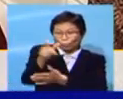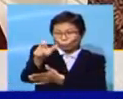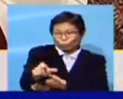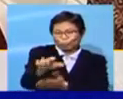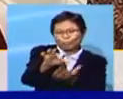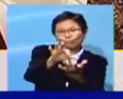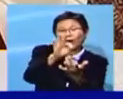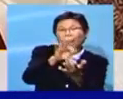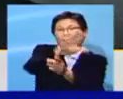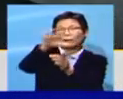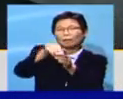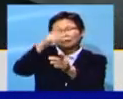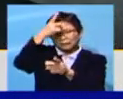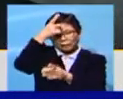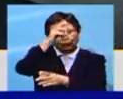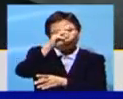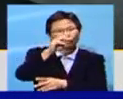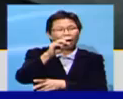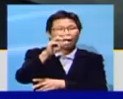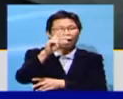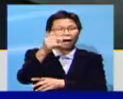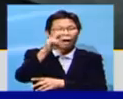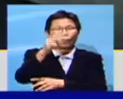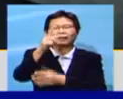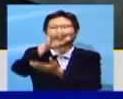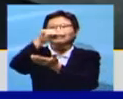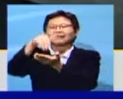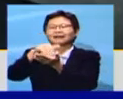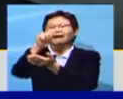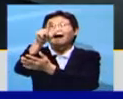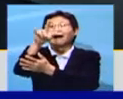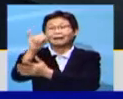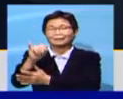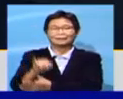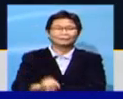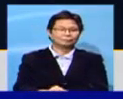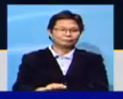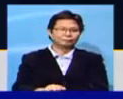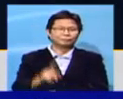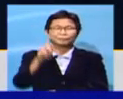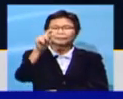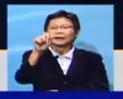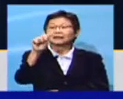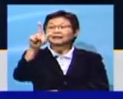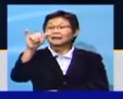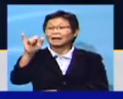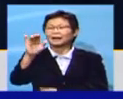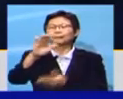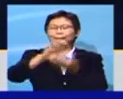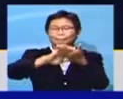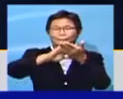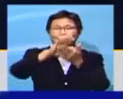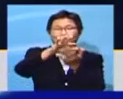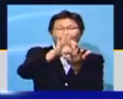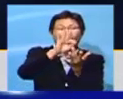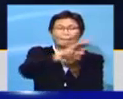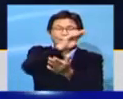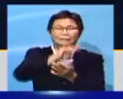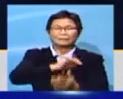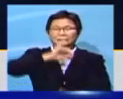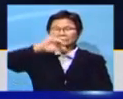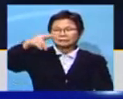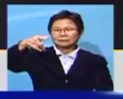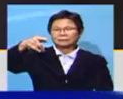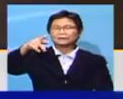dilantik membabitkan Datuk Amar Awang Tengah Ali Hassan Datuk Talib zulpilip pula dilantik menjadi menteri di jabatan